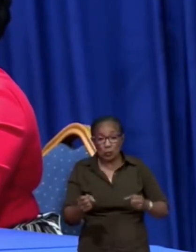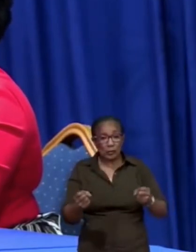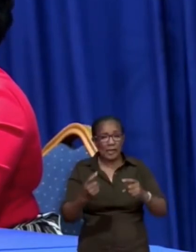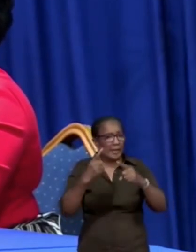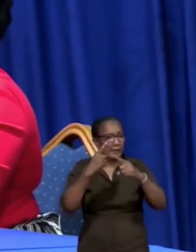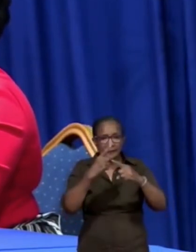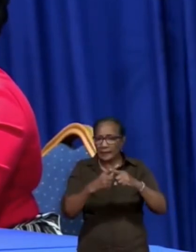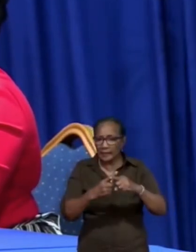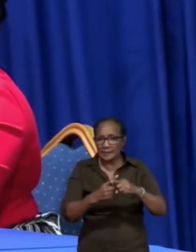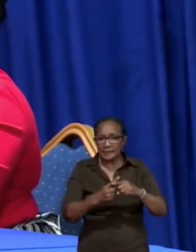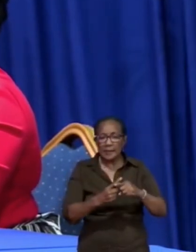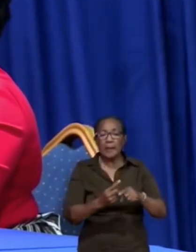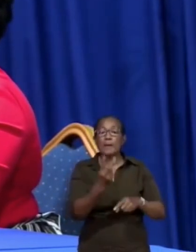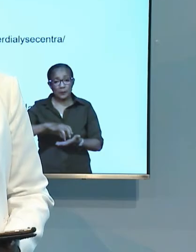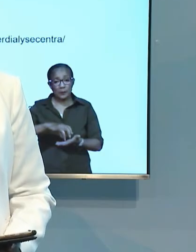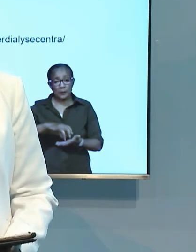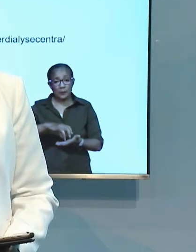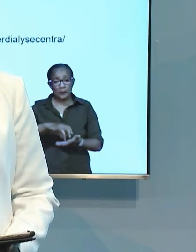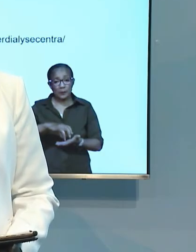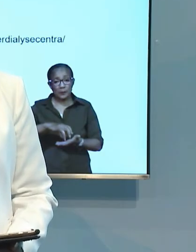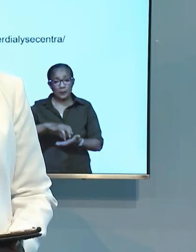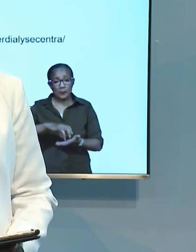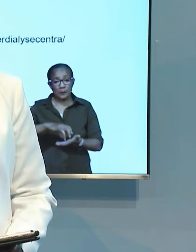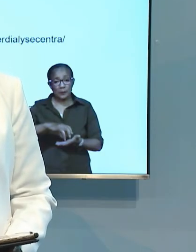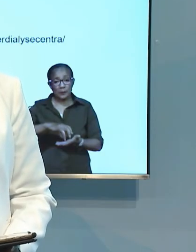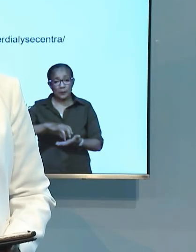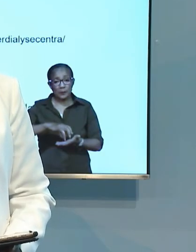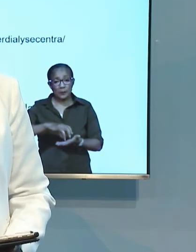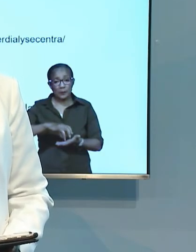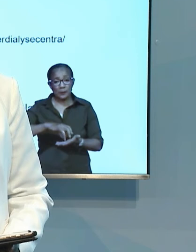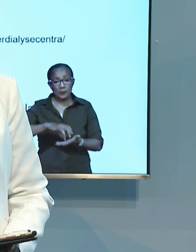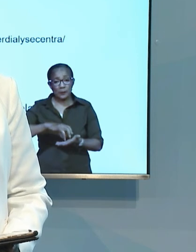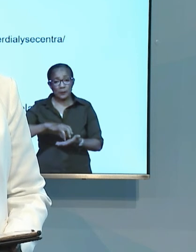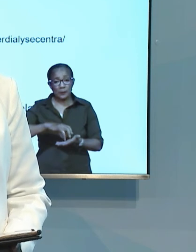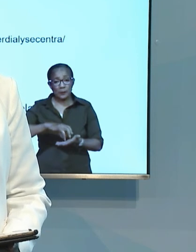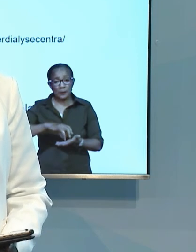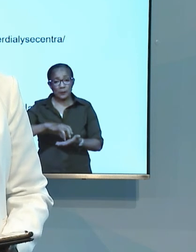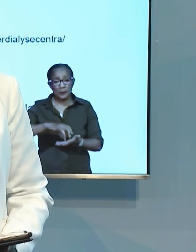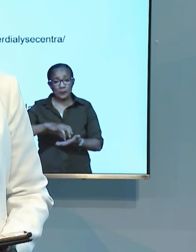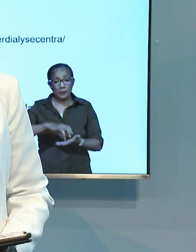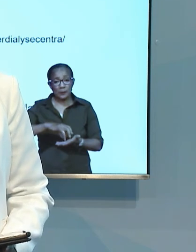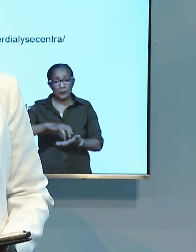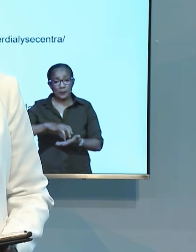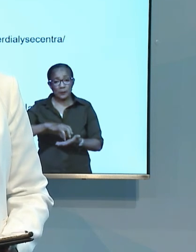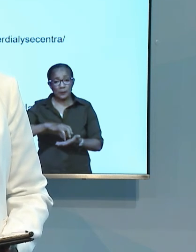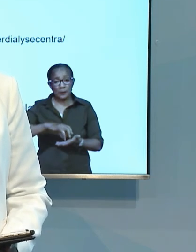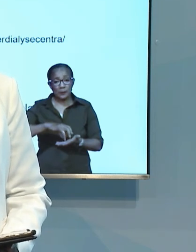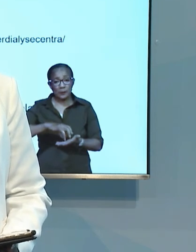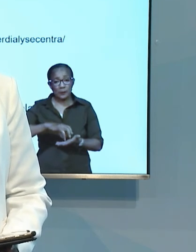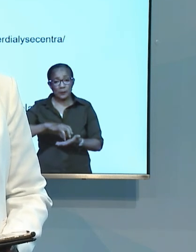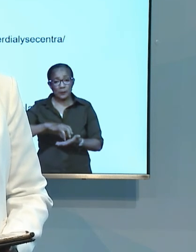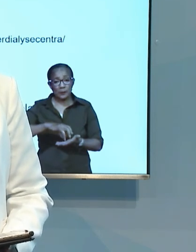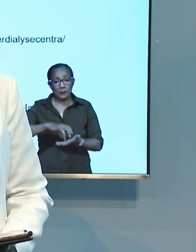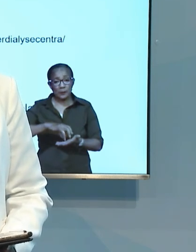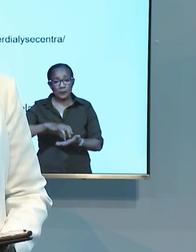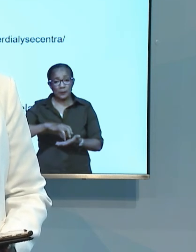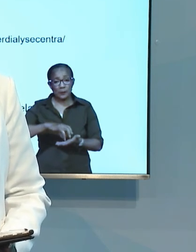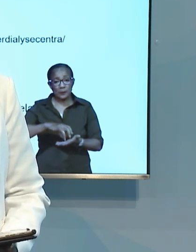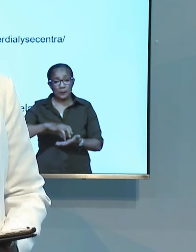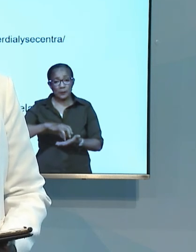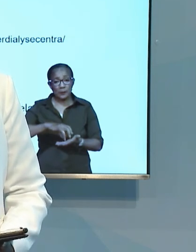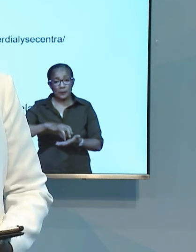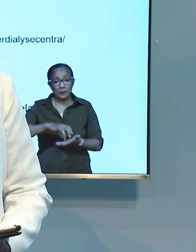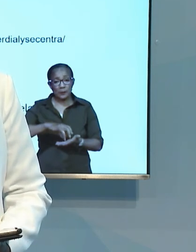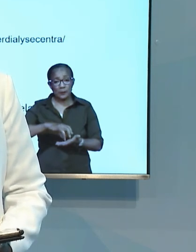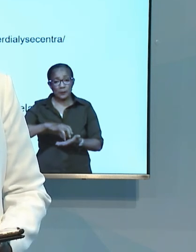tek moro lek tusma. Daniela Feira, directeur Nationale Veiligheid. Zij sprak gisteren op de COVID-19